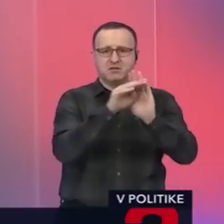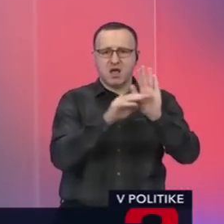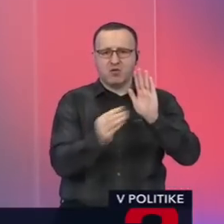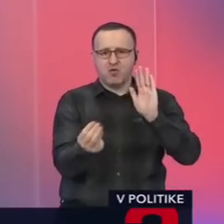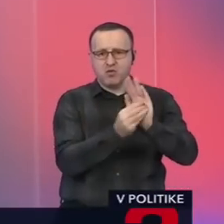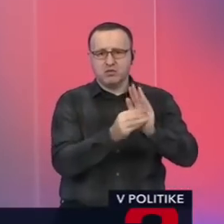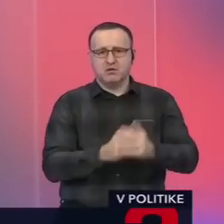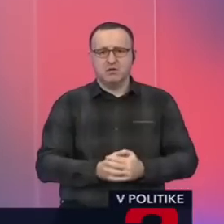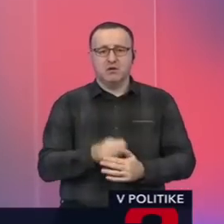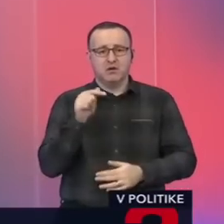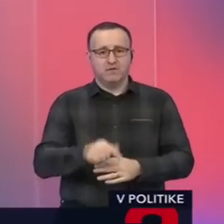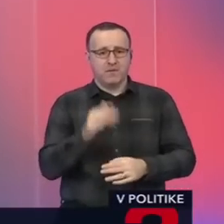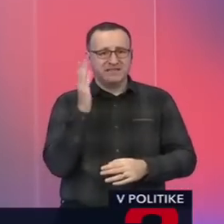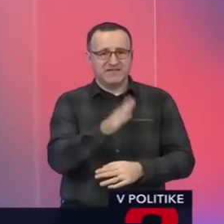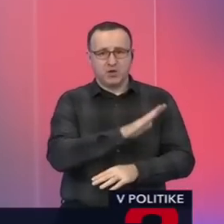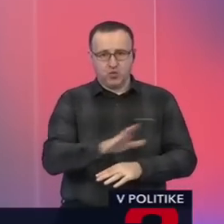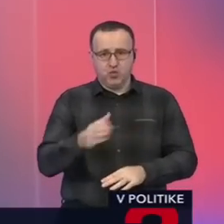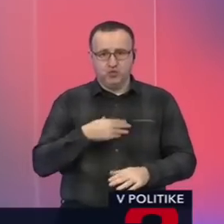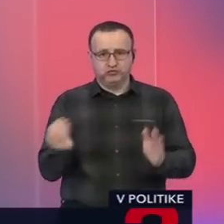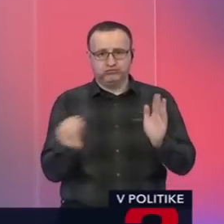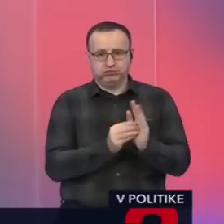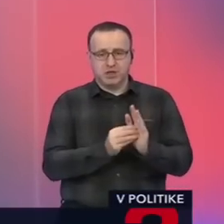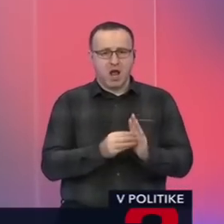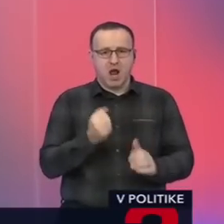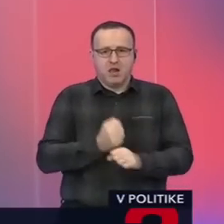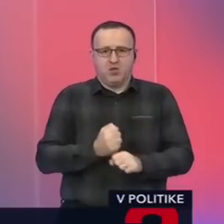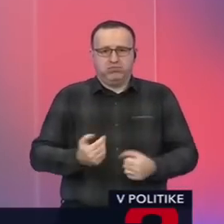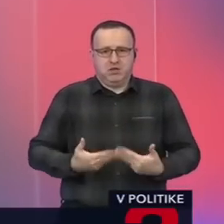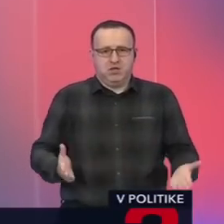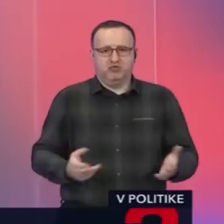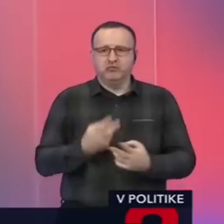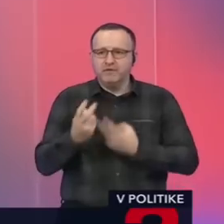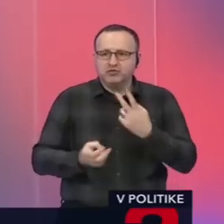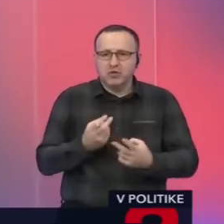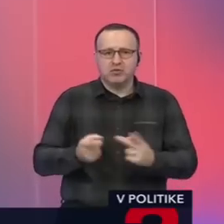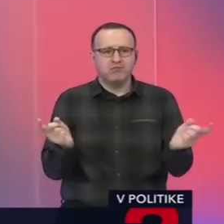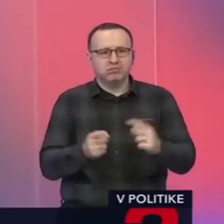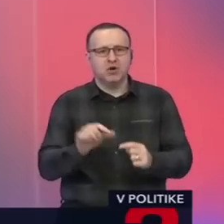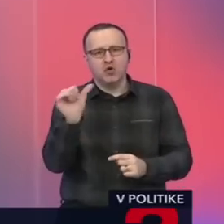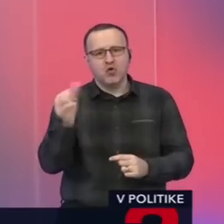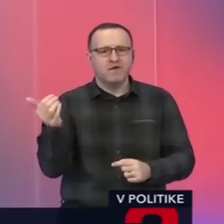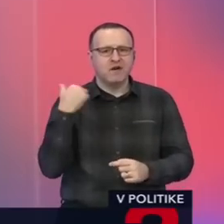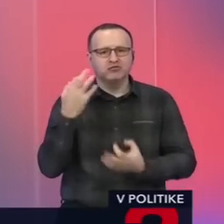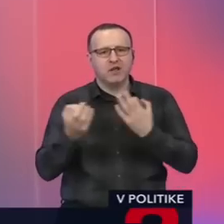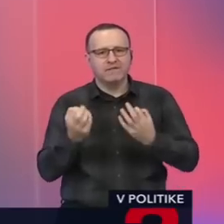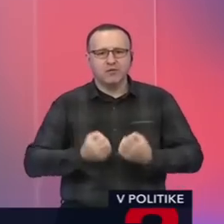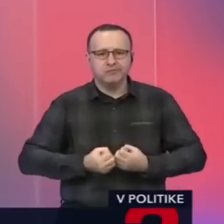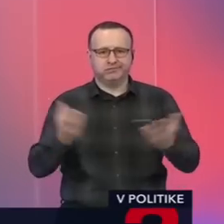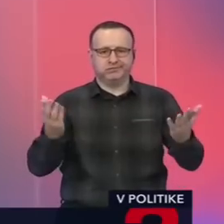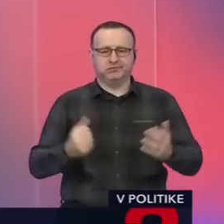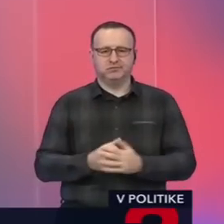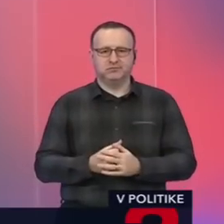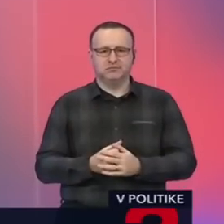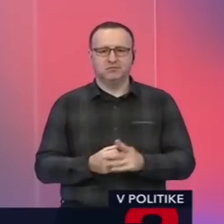ktorá v tomto smere je zavedená, len sa nevykonáva. A jednoducho vidíme, že to je